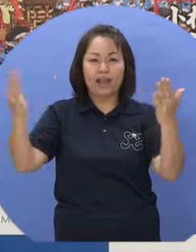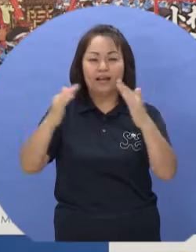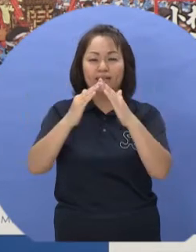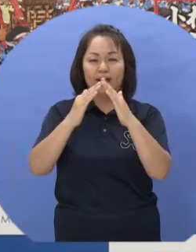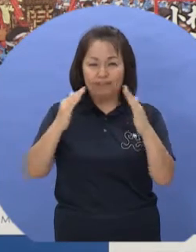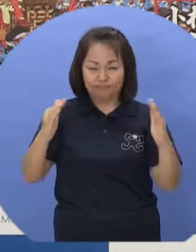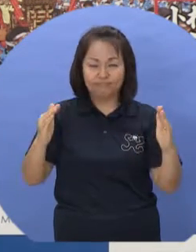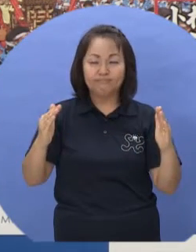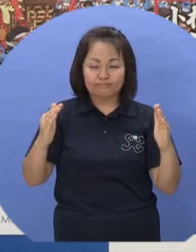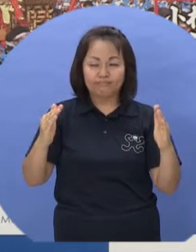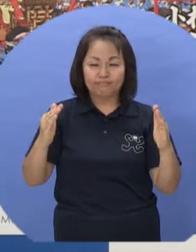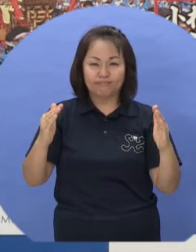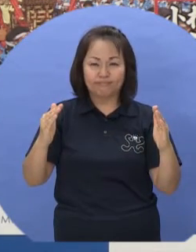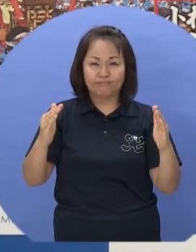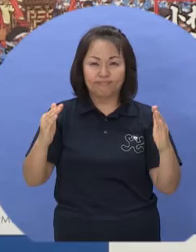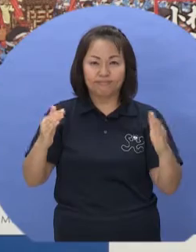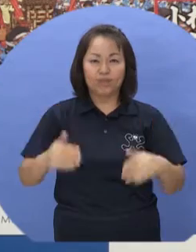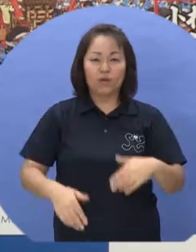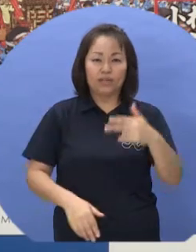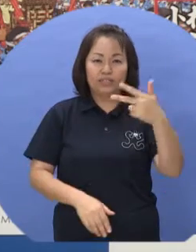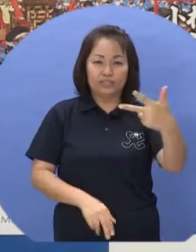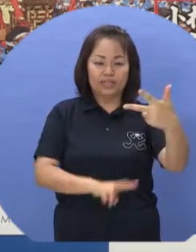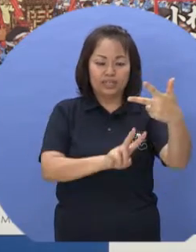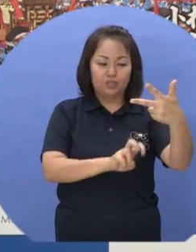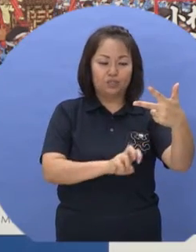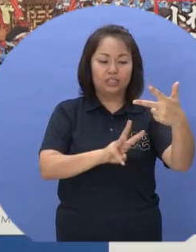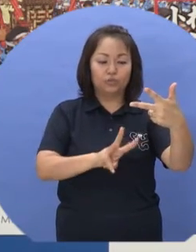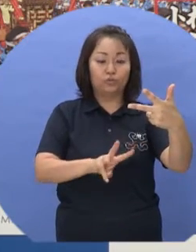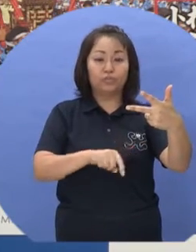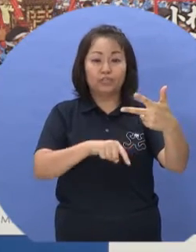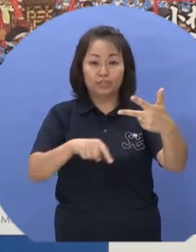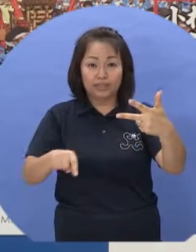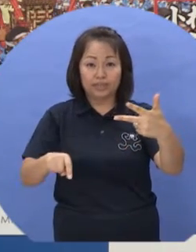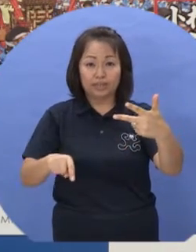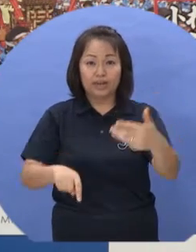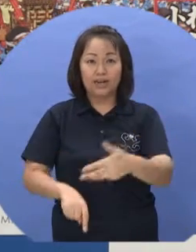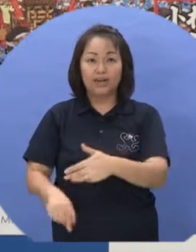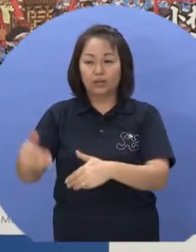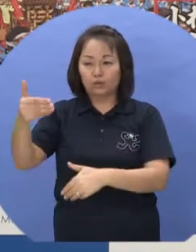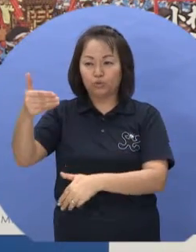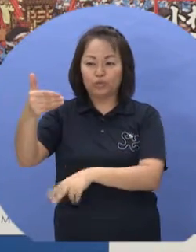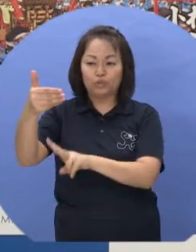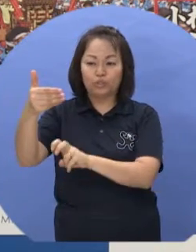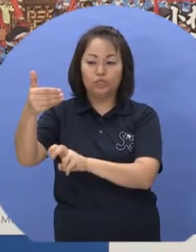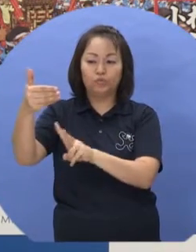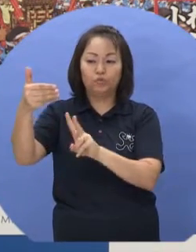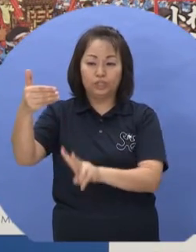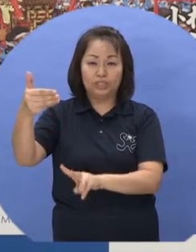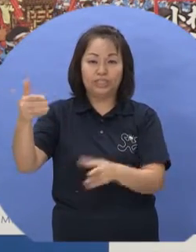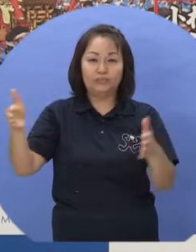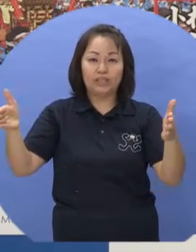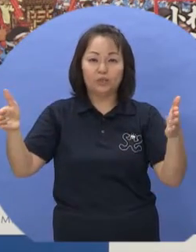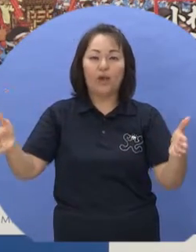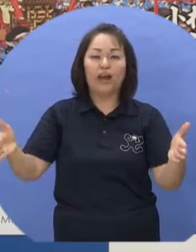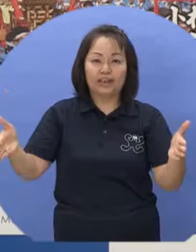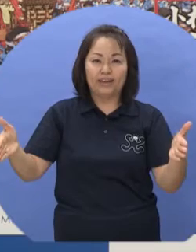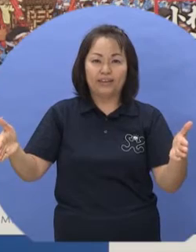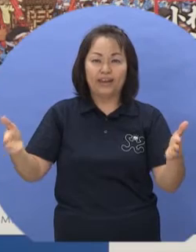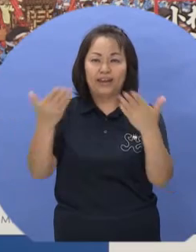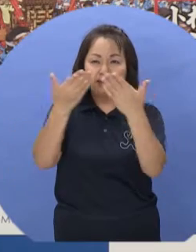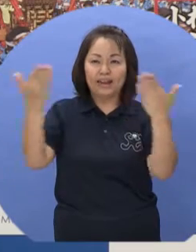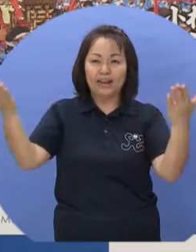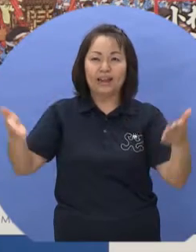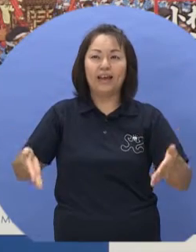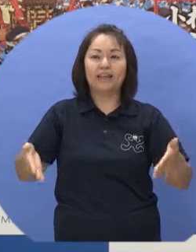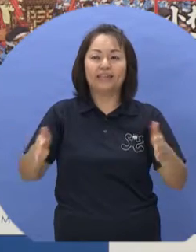さんの原画展につきましては、7月23日から9月22日までの期間で開催をしております。これは大島絵